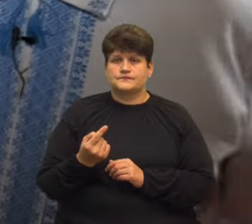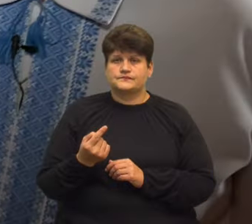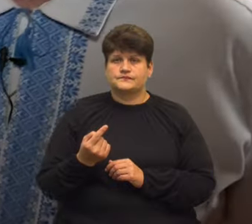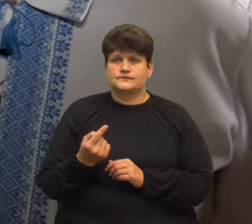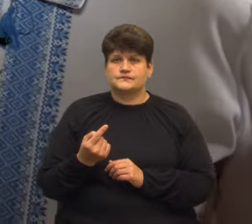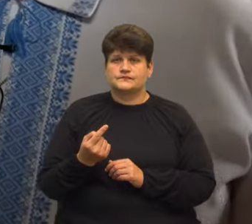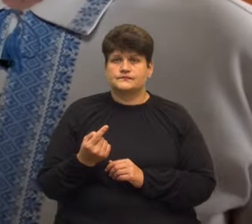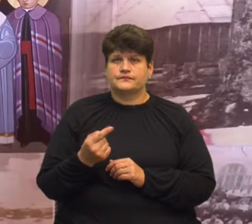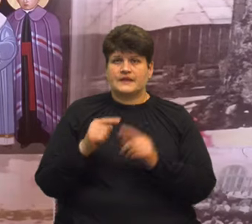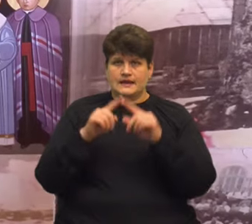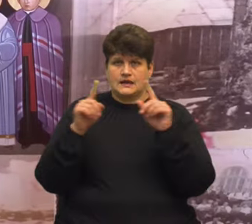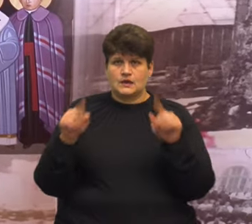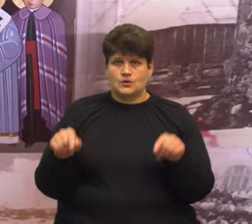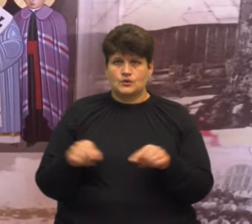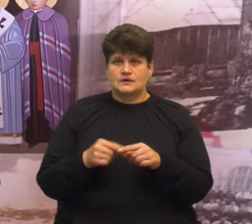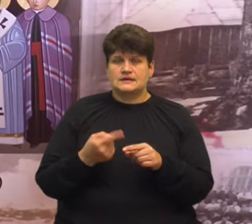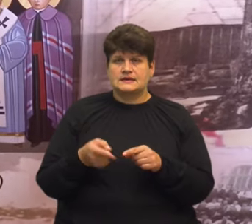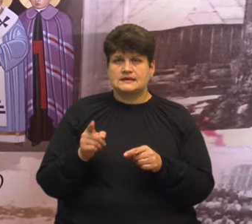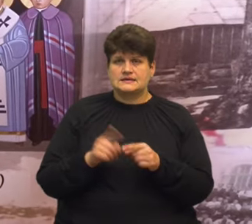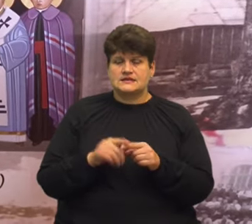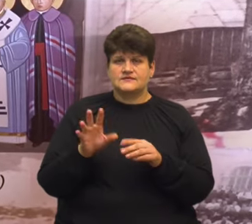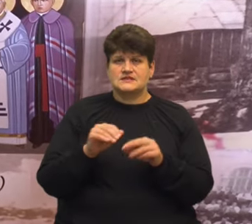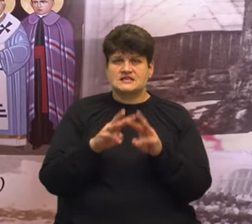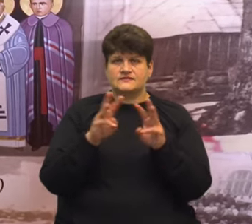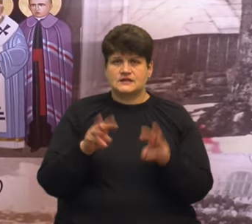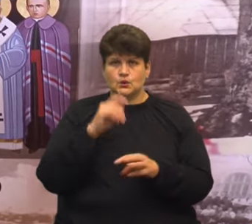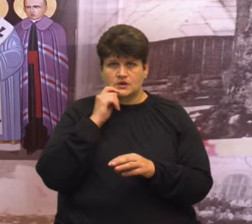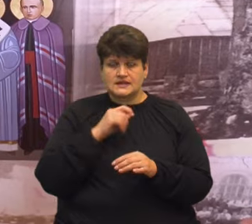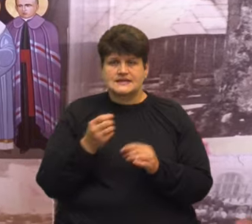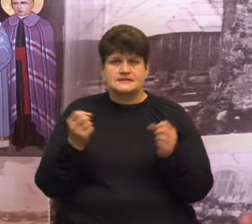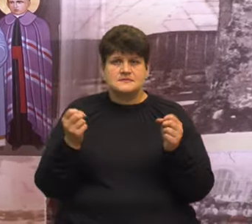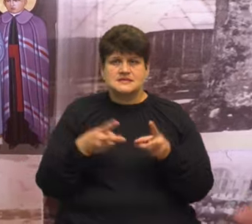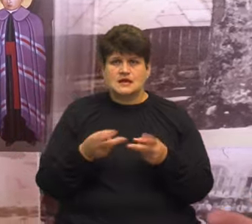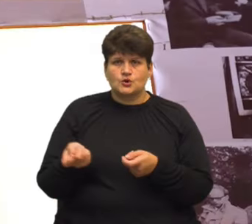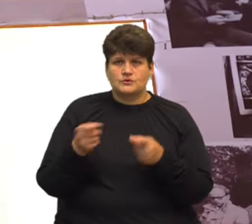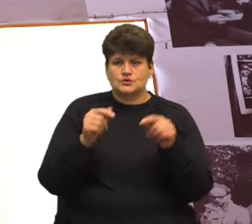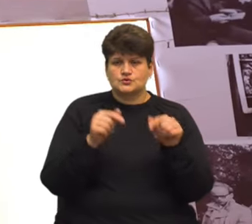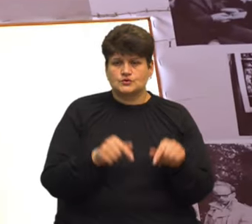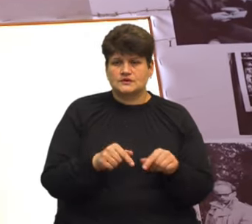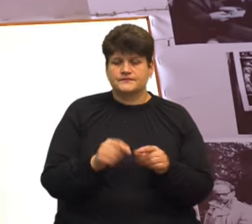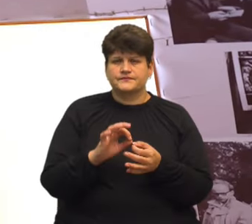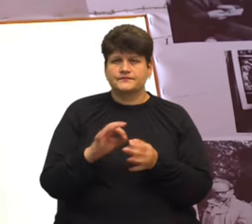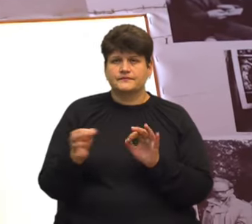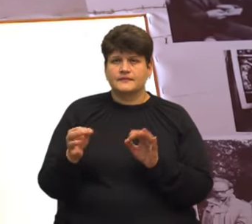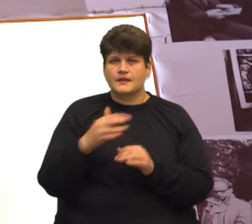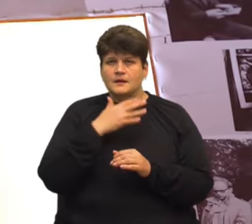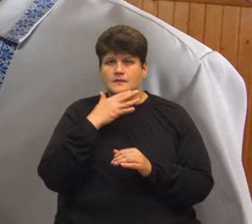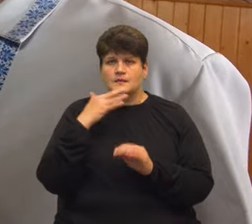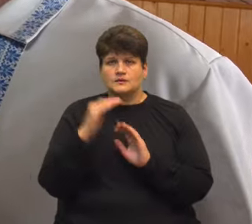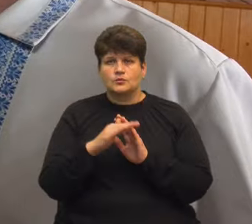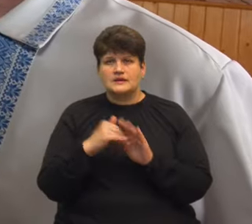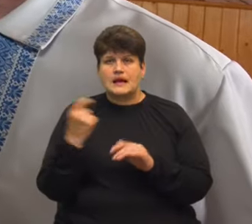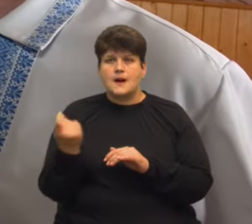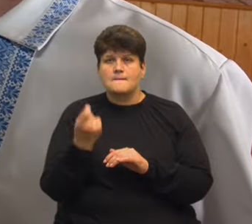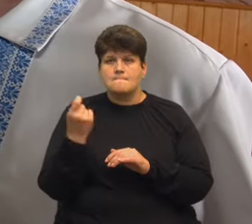одної ікони, це ікона «Сі святих України». Я її спеціально тут приніс, бо цікава фраза «багато покликаних та мало обраних».